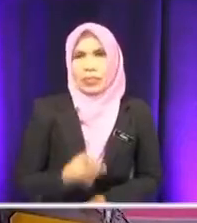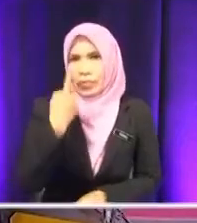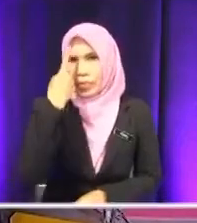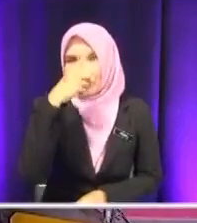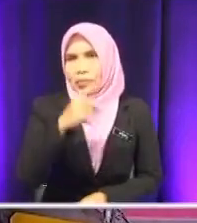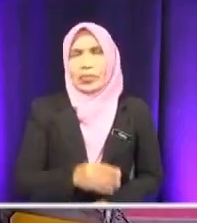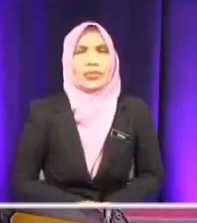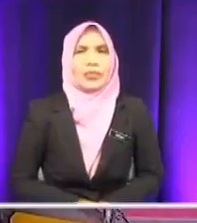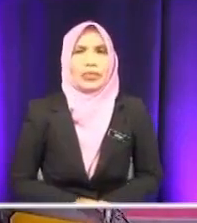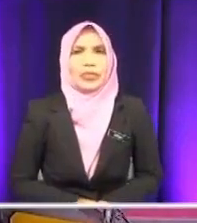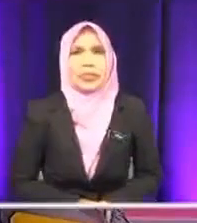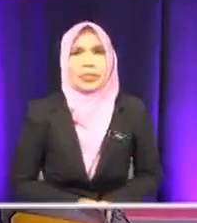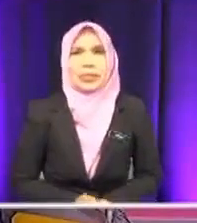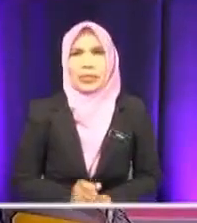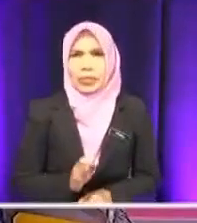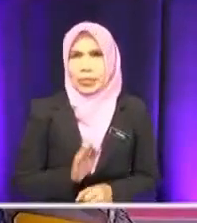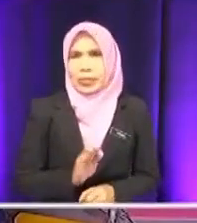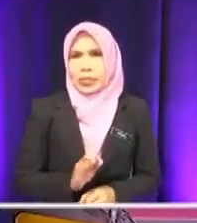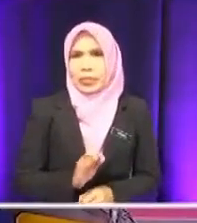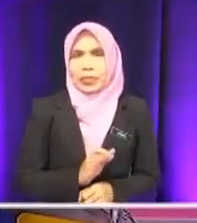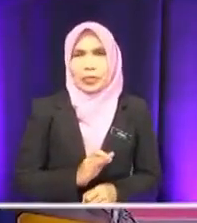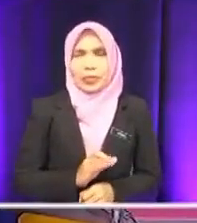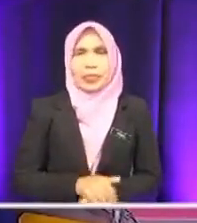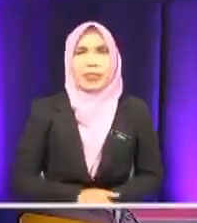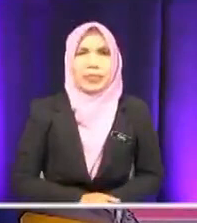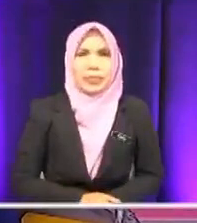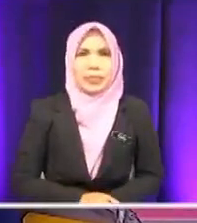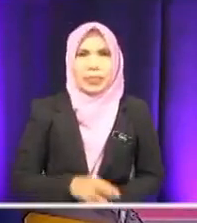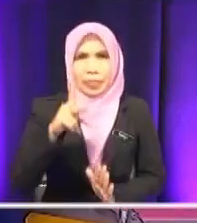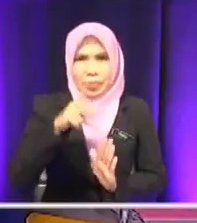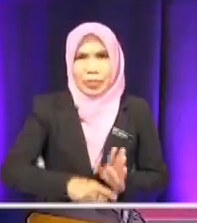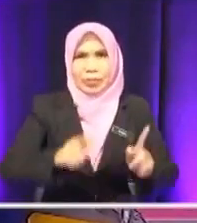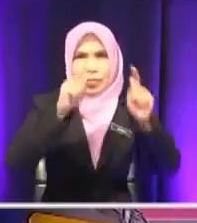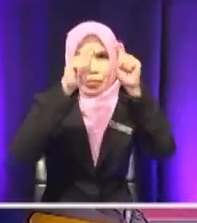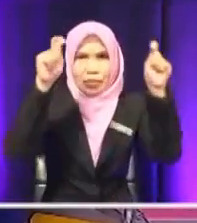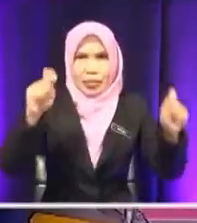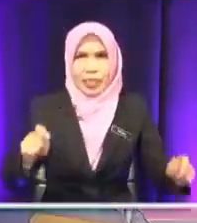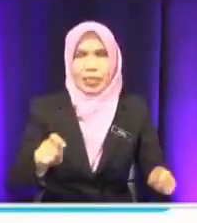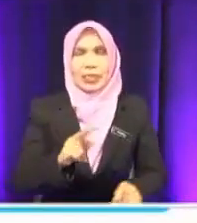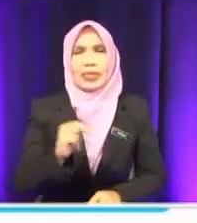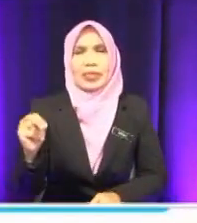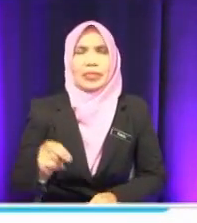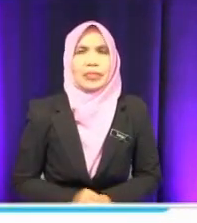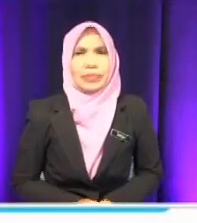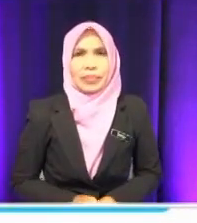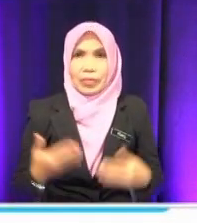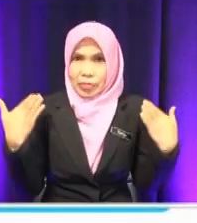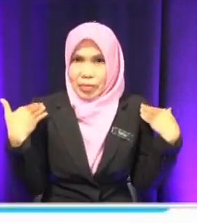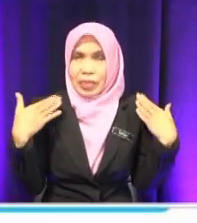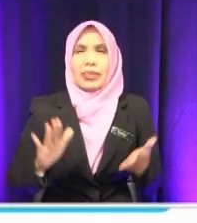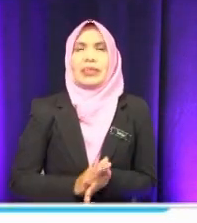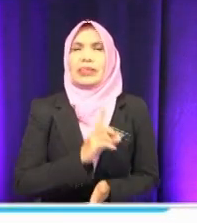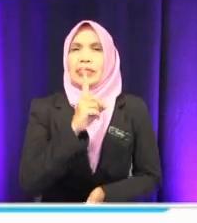taksiran seperti yang murid-murid lihat terdiri dalam television format petak shirat ini terdiri dari pada kertas 1 dan juga kertas 2